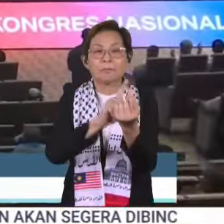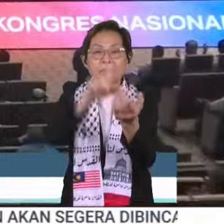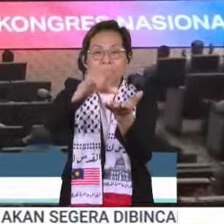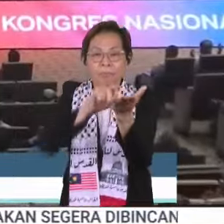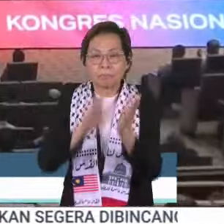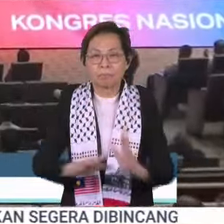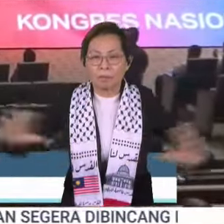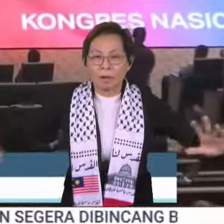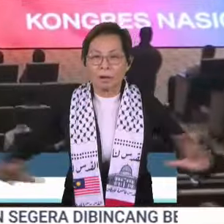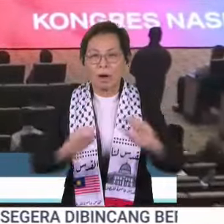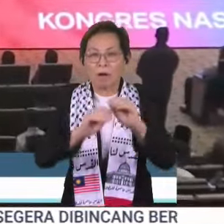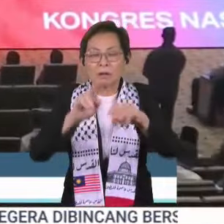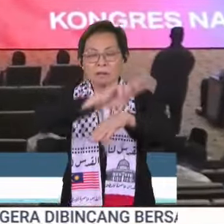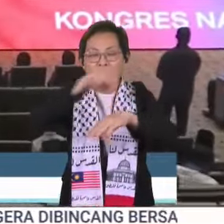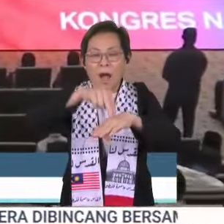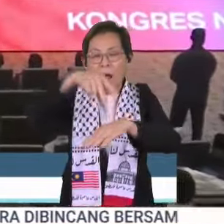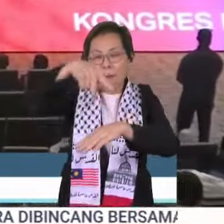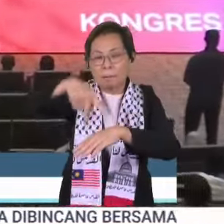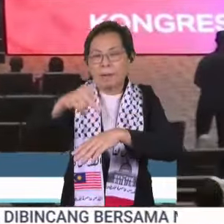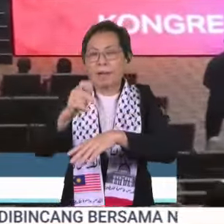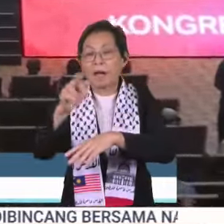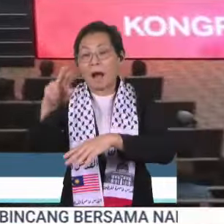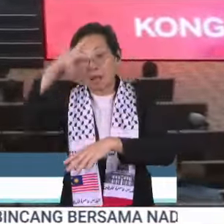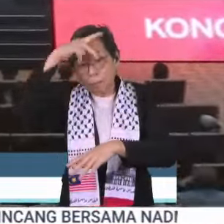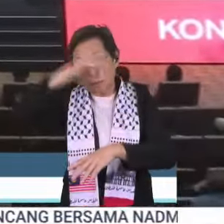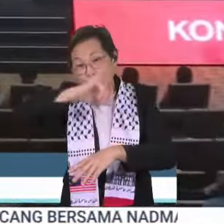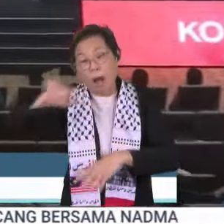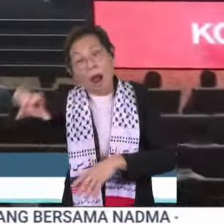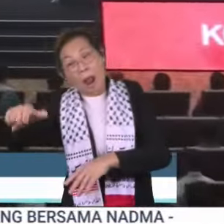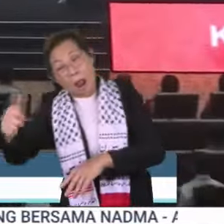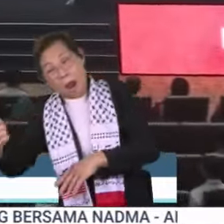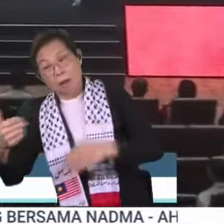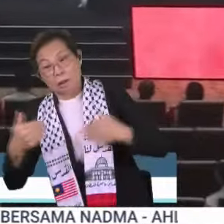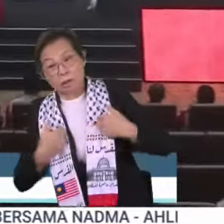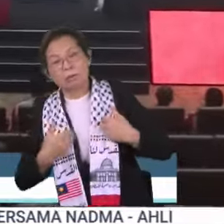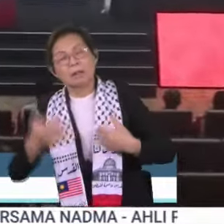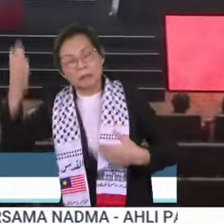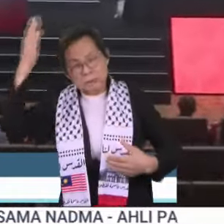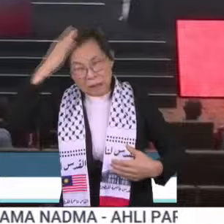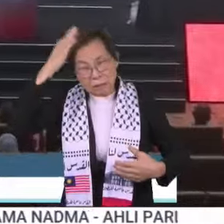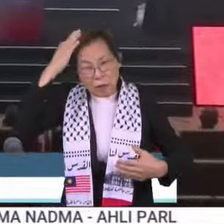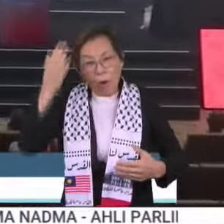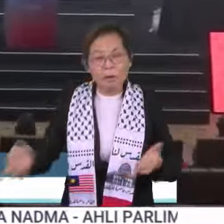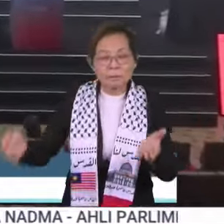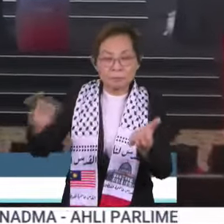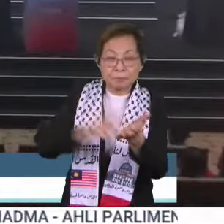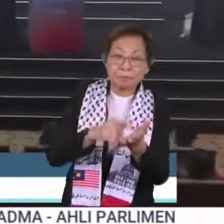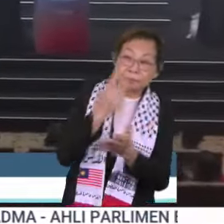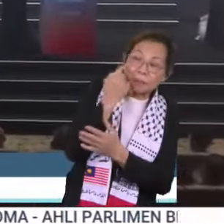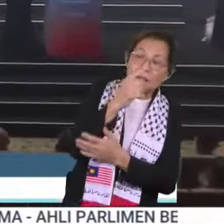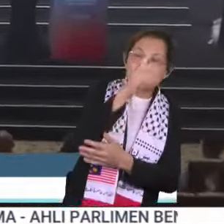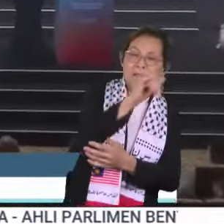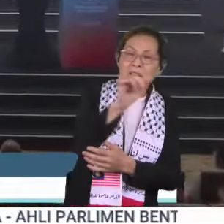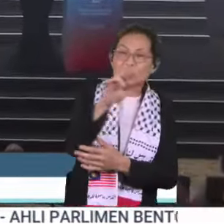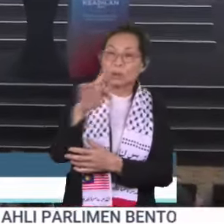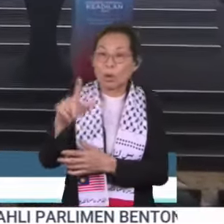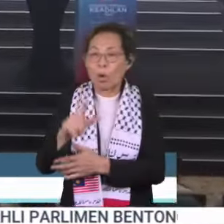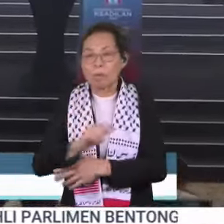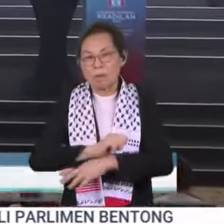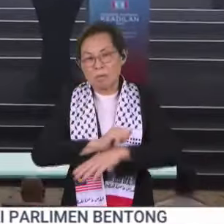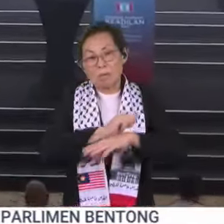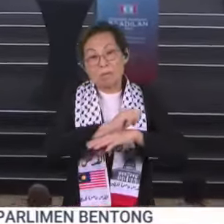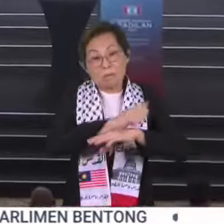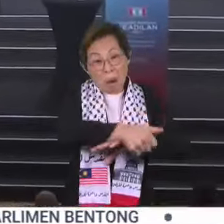kongres nasional tahunan PKR di Putrajaya Selain itu beliau juga mengambil maklum mengenai kenyataan terkini sirul Azhar yang